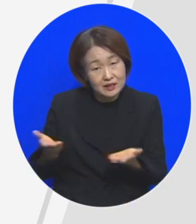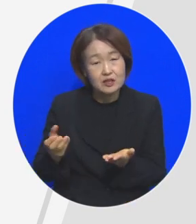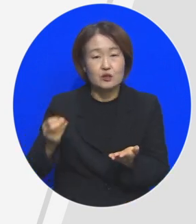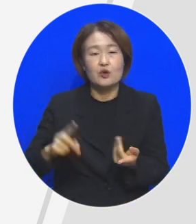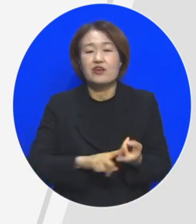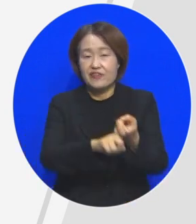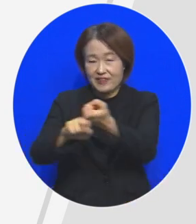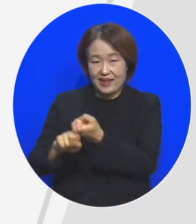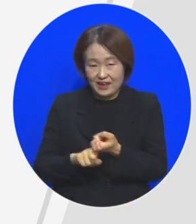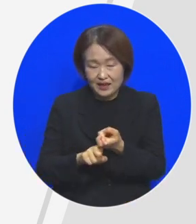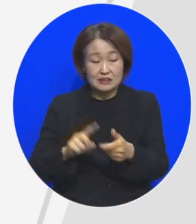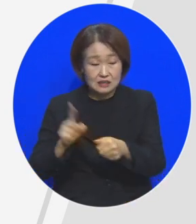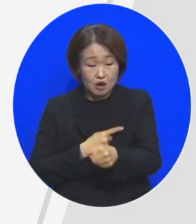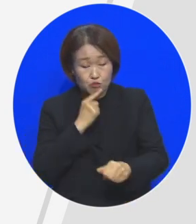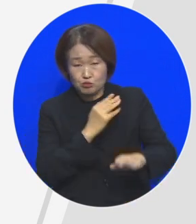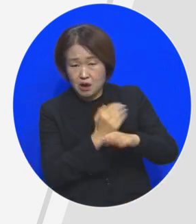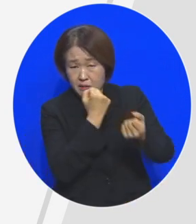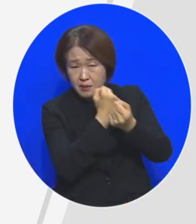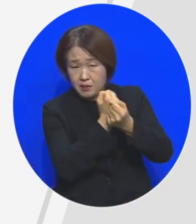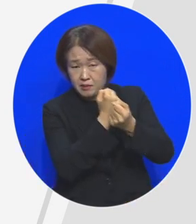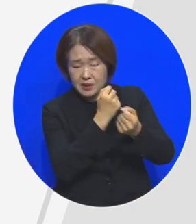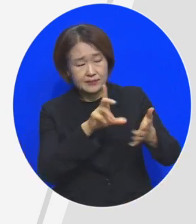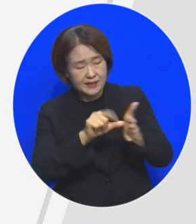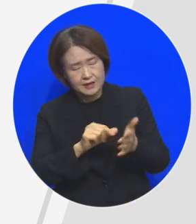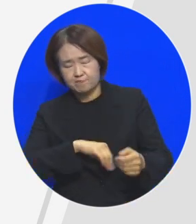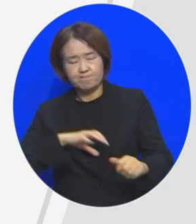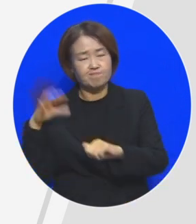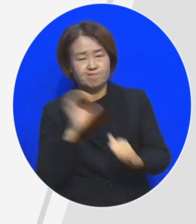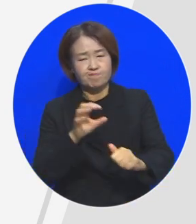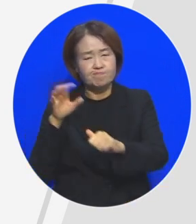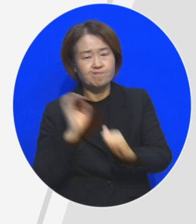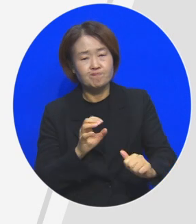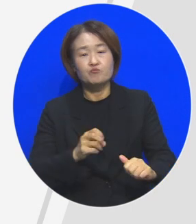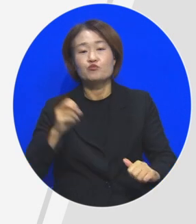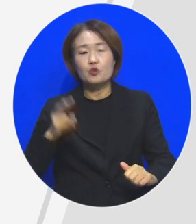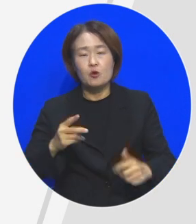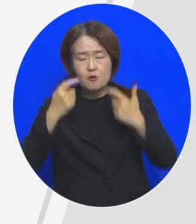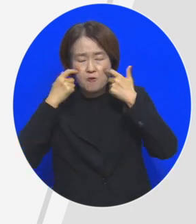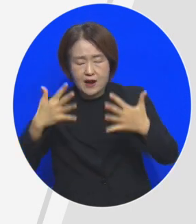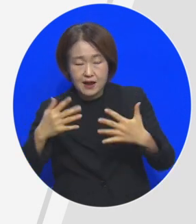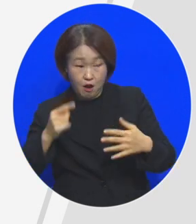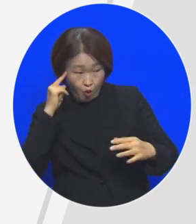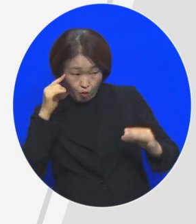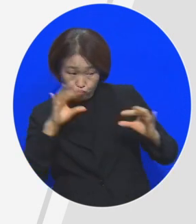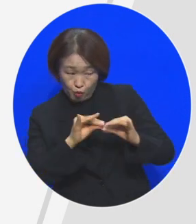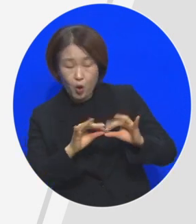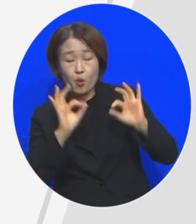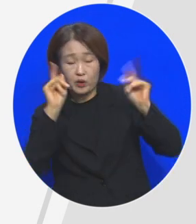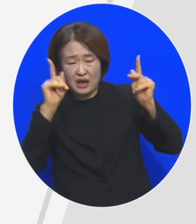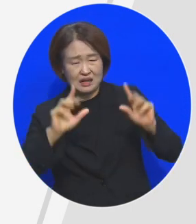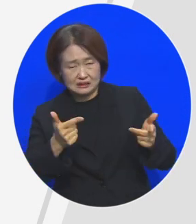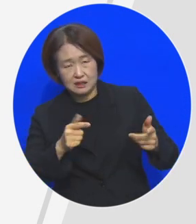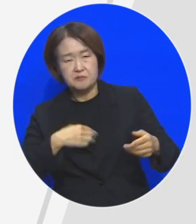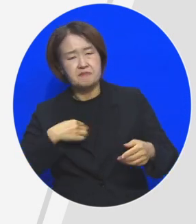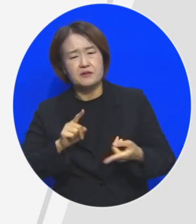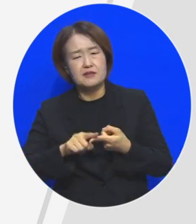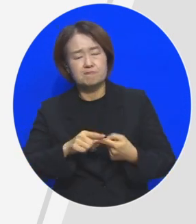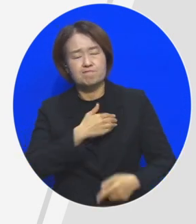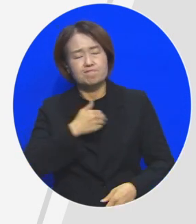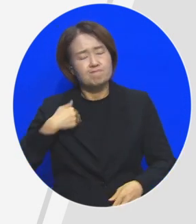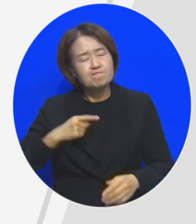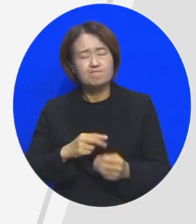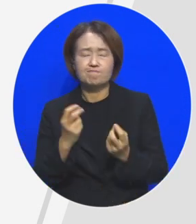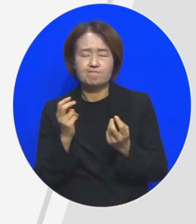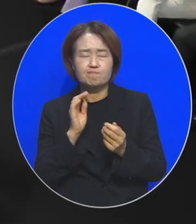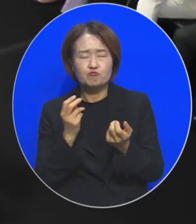연대를 강화해 북한의 도발시 다노이 대응하고 담대한구상 공감대 확산 북한 인권 해결을 위한 주도적 역할을